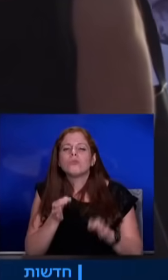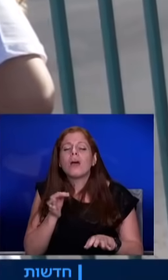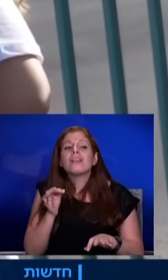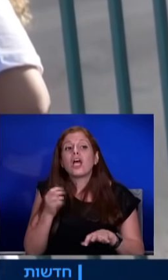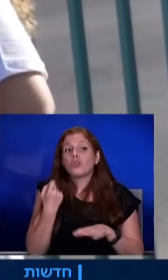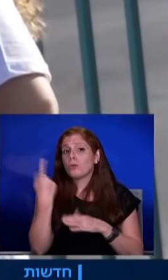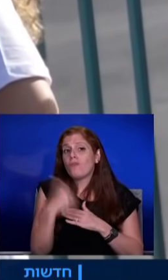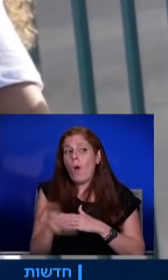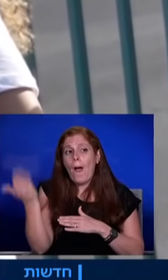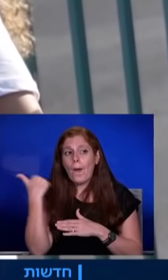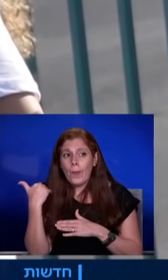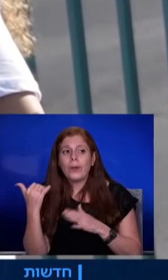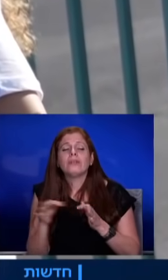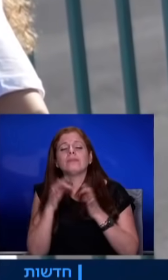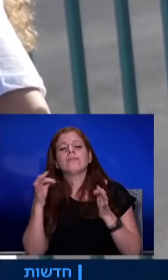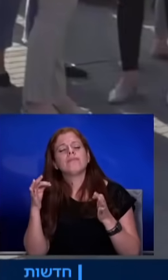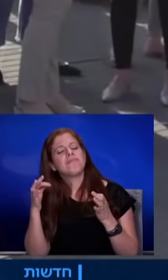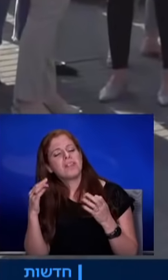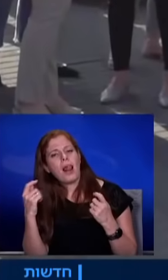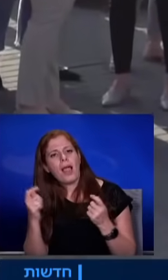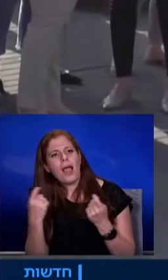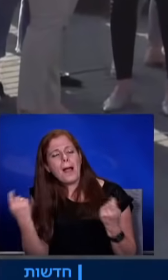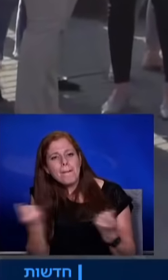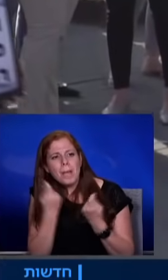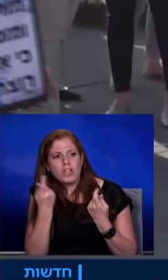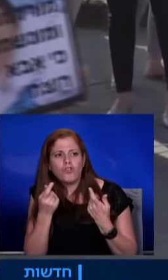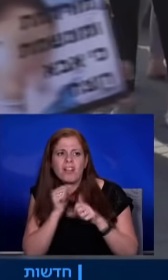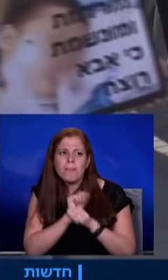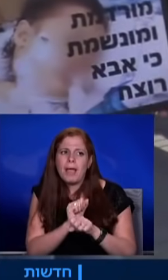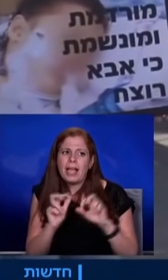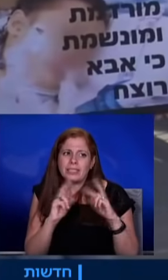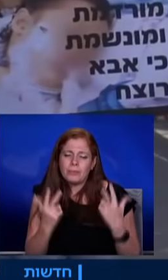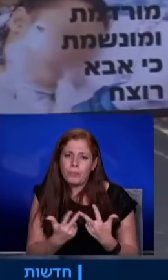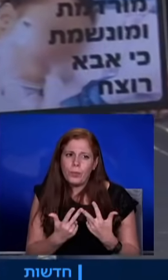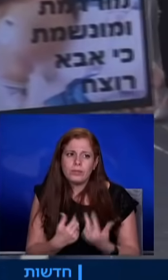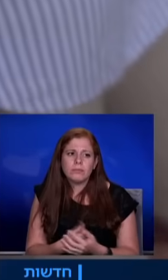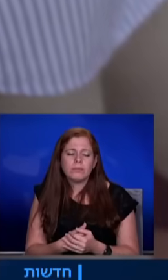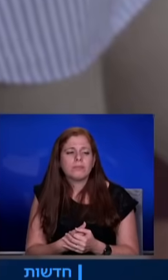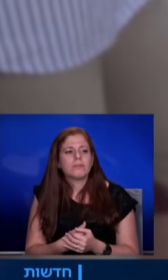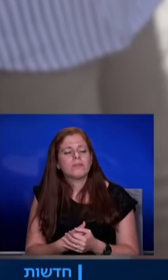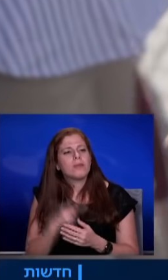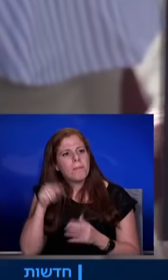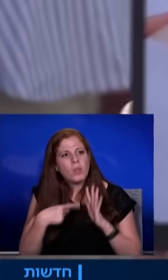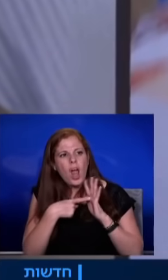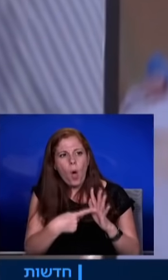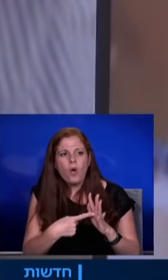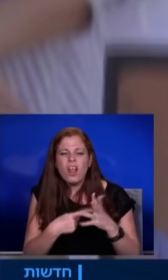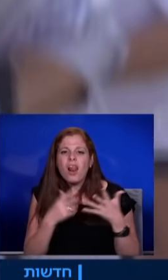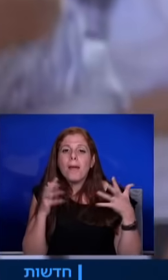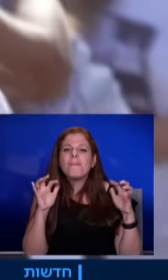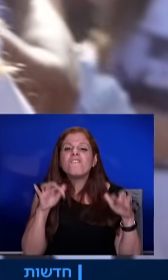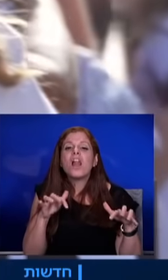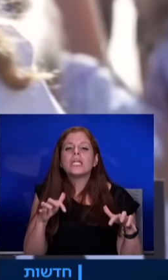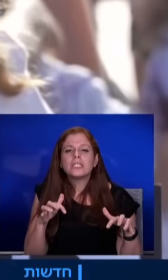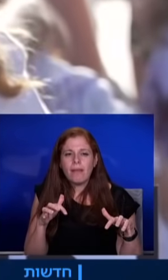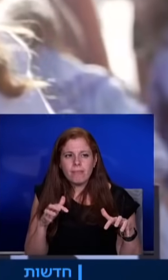האחרון פתחה בקמפיין בבקשה לתמיכה ציבורית לקראת הדיון. באנו להראות למפלצת